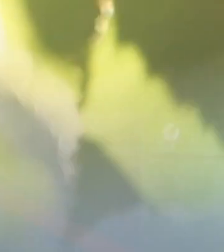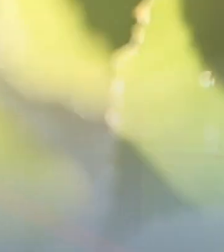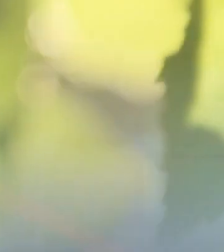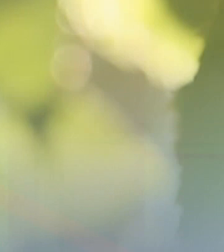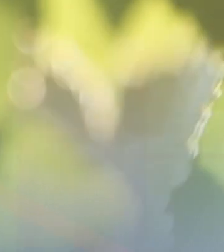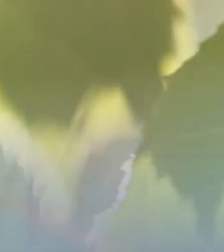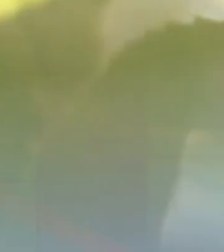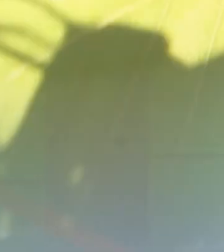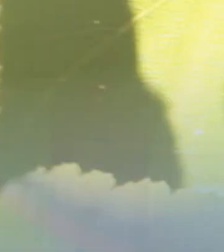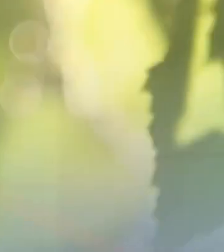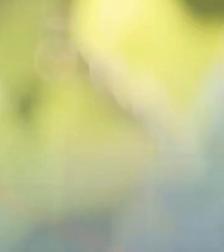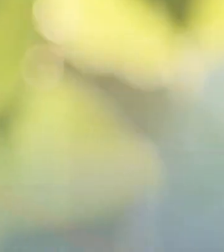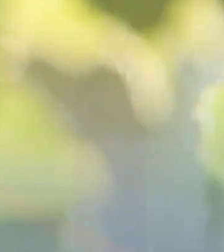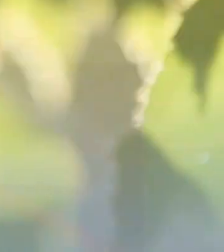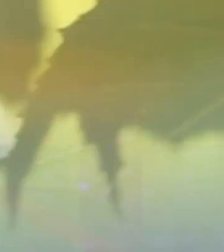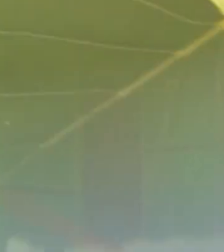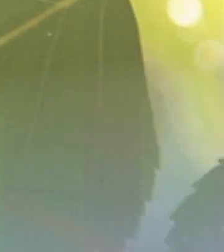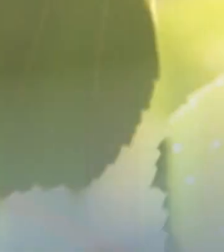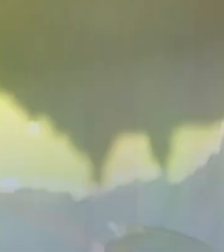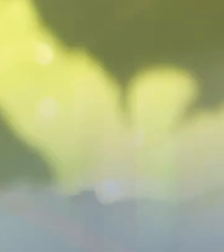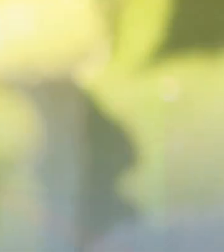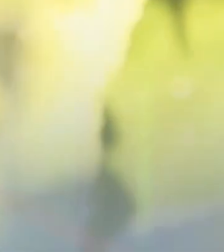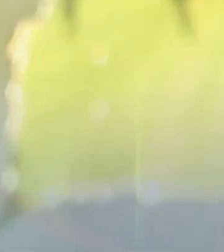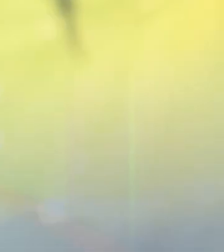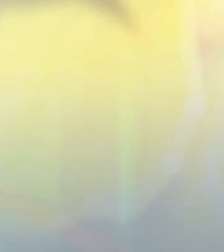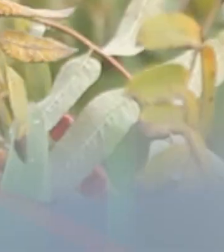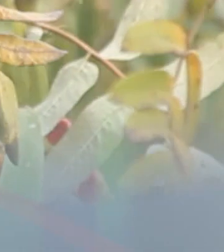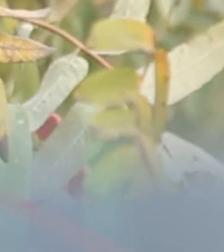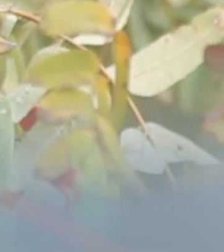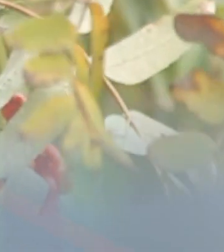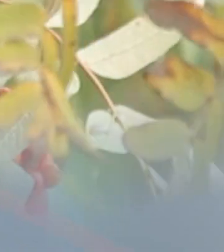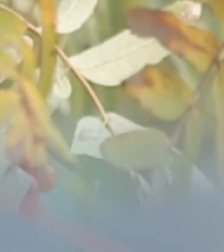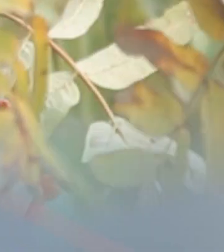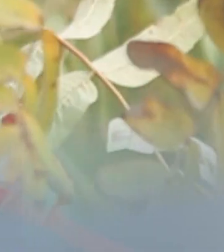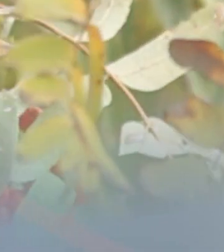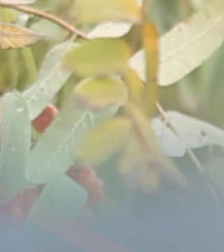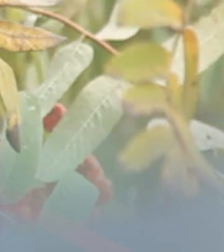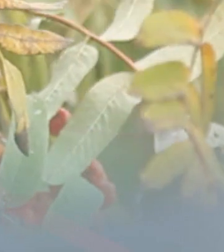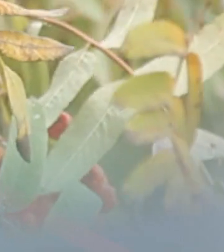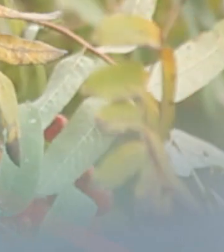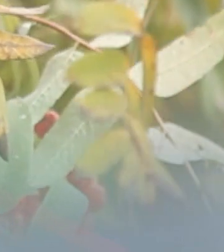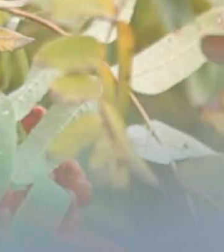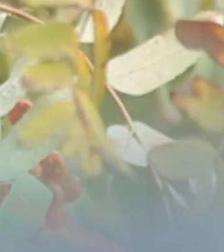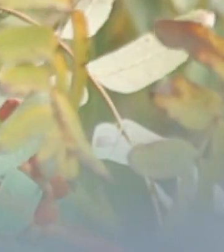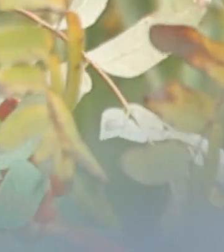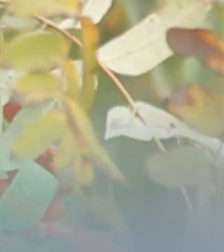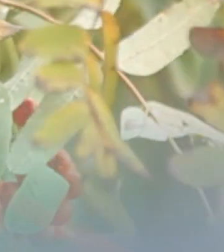Згодна з гісторыяй метэаназіранняў, мінімальная тэмпература паветра, якая была зафіксавана ў Гродні 23